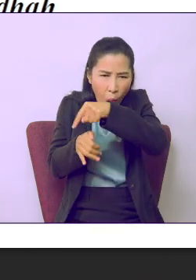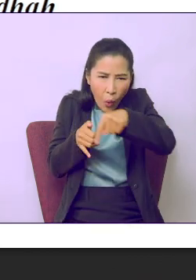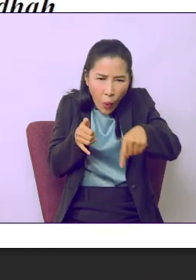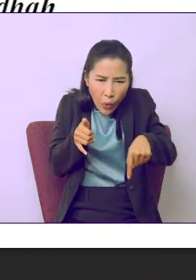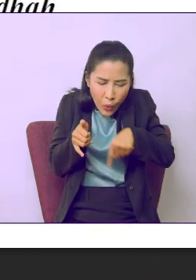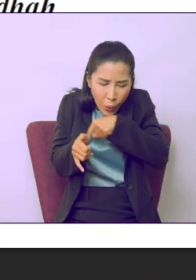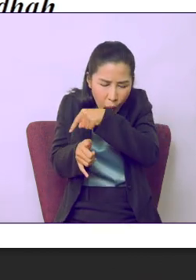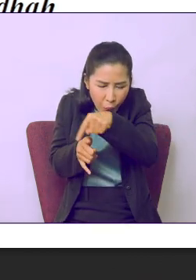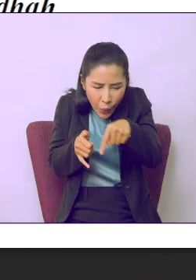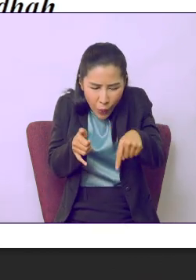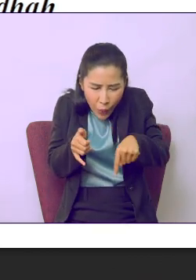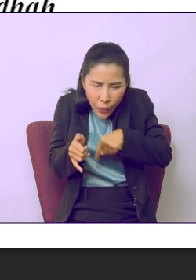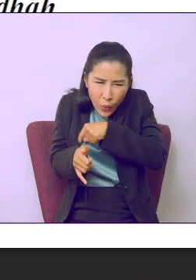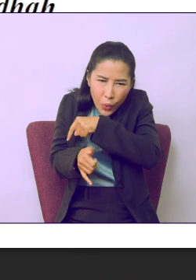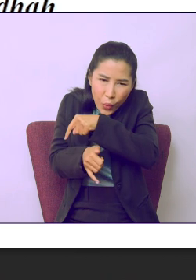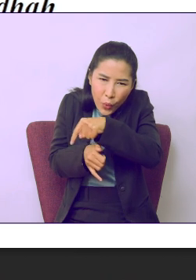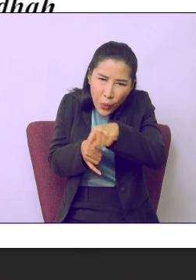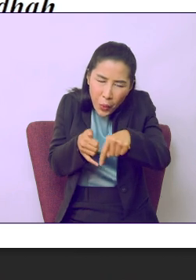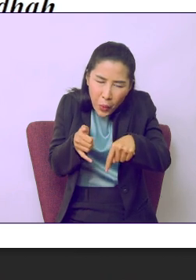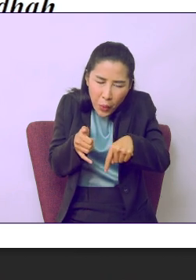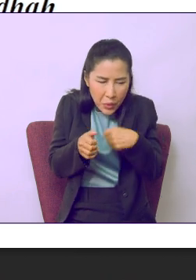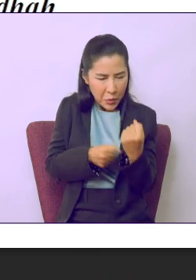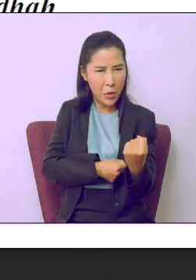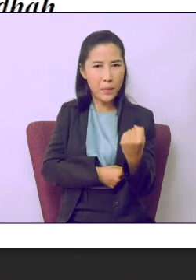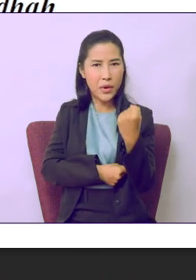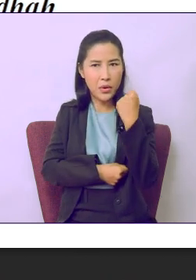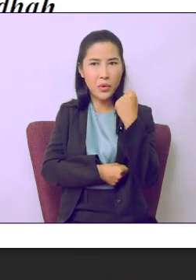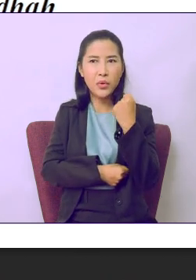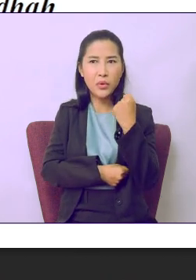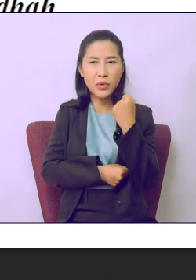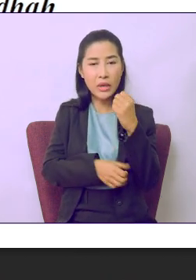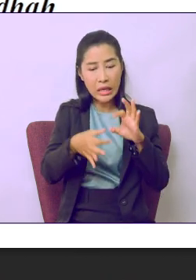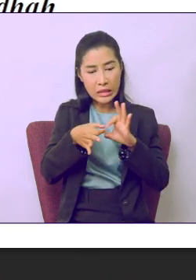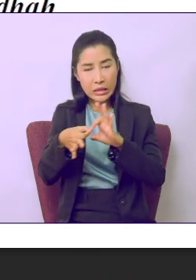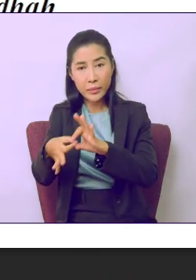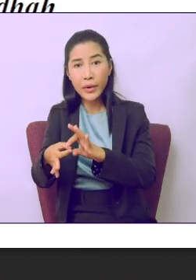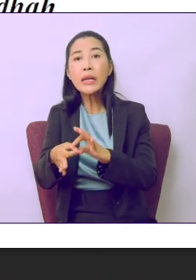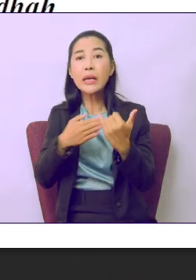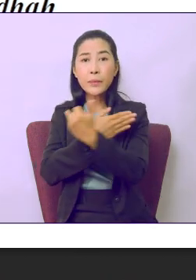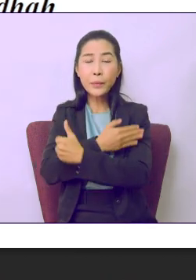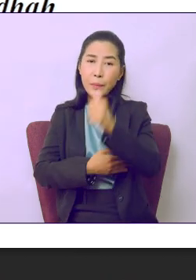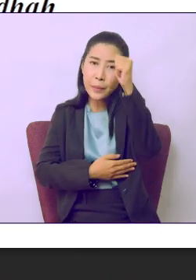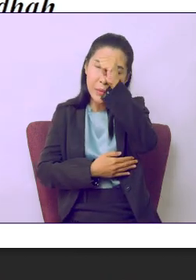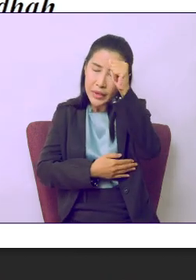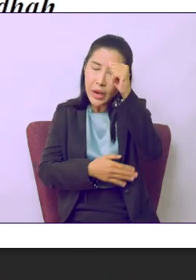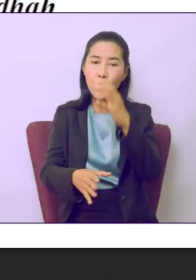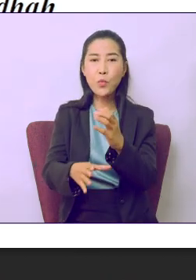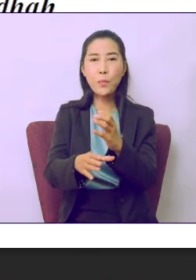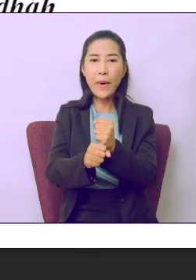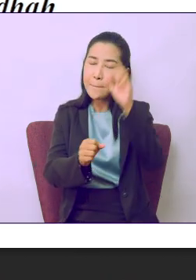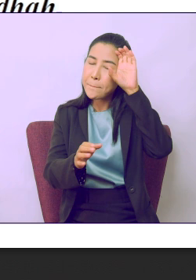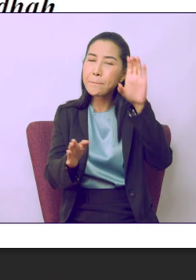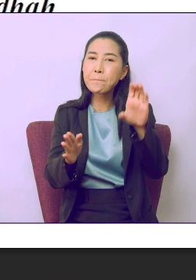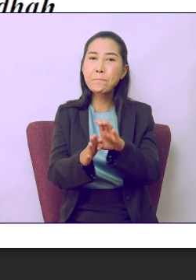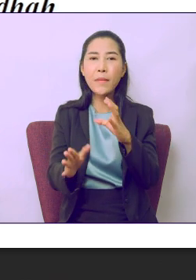บรรทมให้พระนารายณ์นอนนะครับก็ไปถ้าไปทางอินเดียเนี่ยครับก็จะเจอเนี่ยครับอ่ารูปปั้นนะครับอย่าง